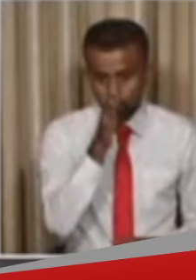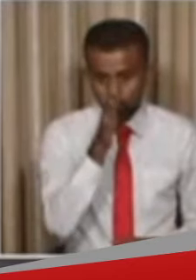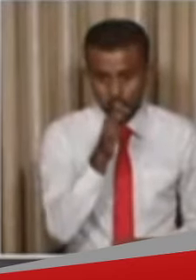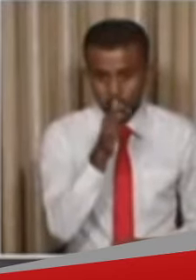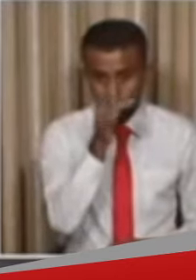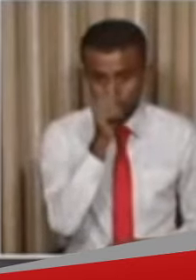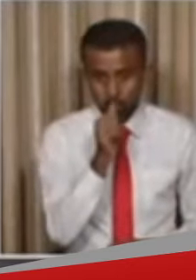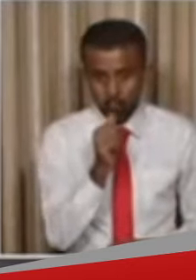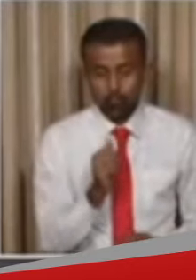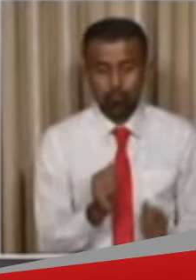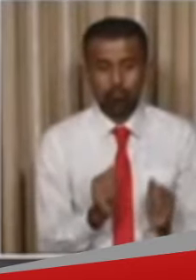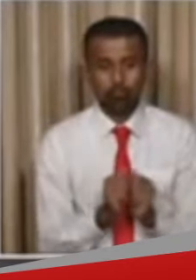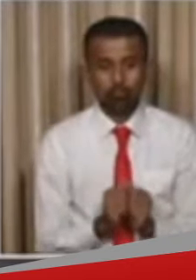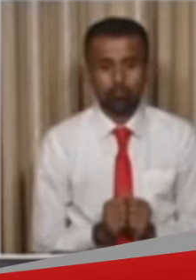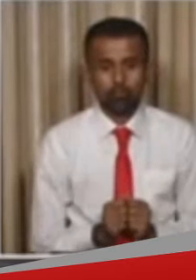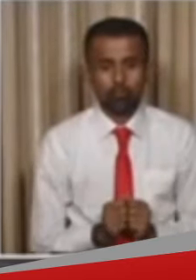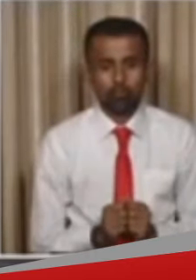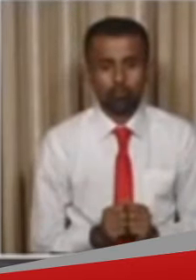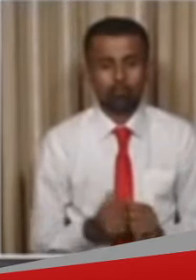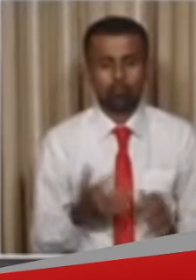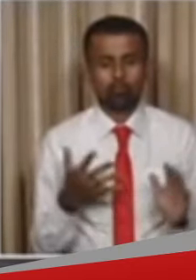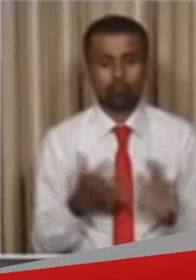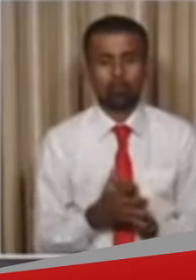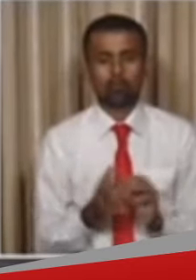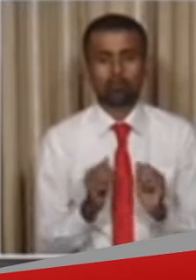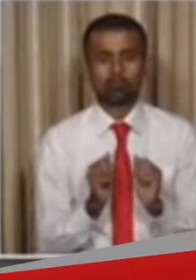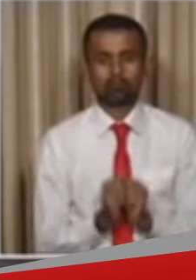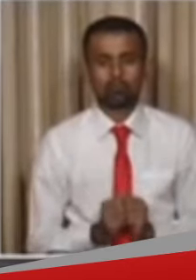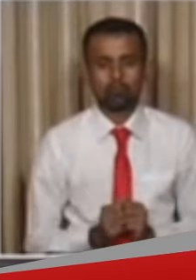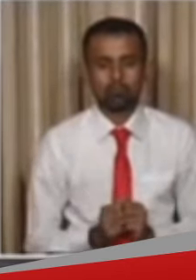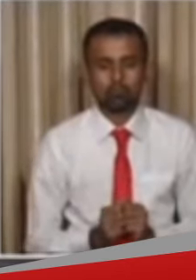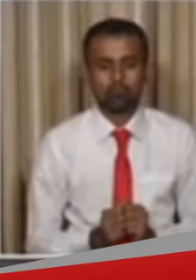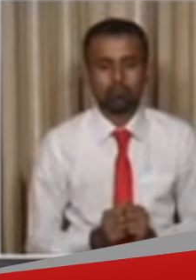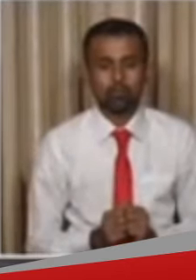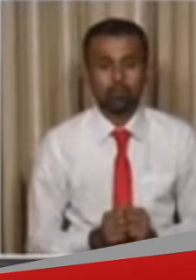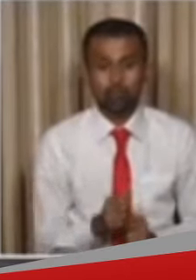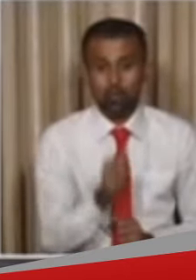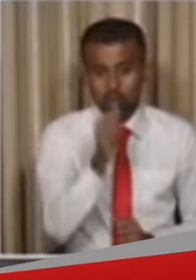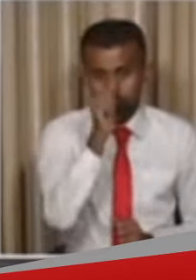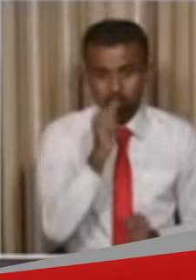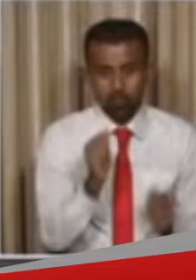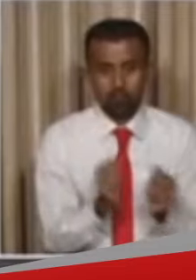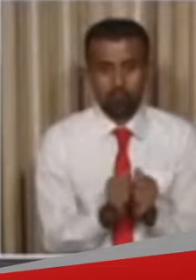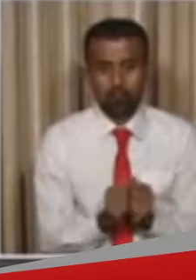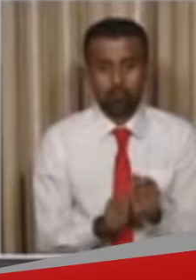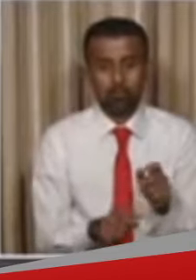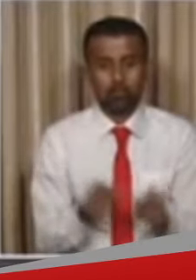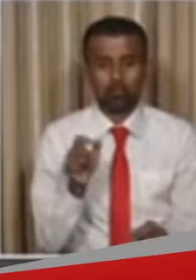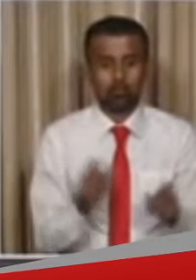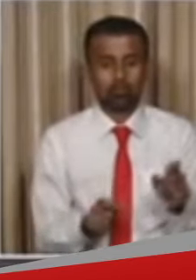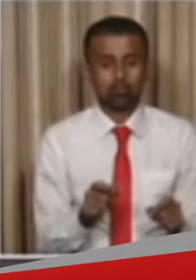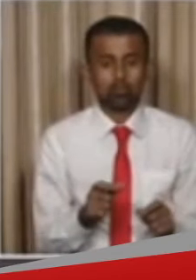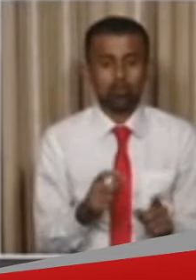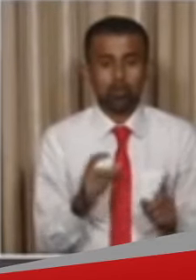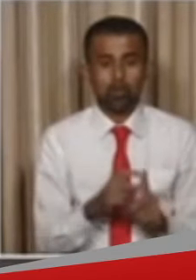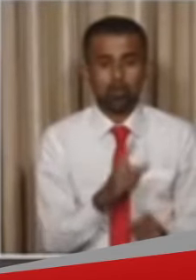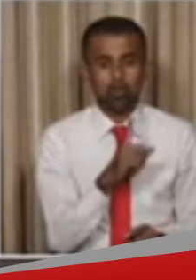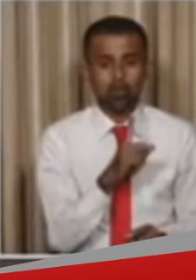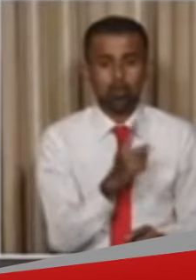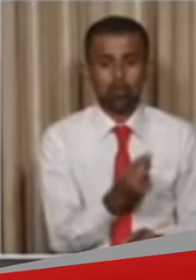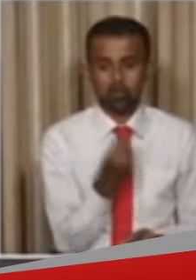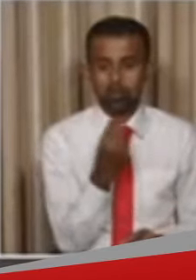මේ වගේ සටකපටකම් මේ වගේ මගඩි මේ වගේ ජනතාවගේ ඩොලර් එකට දෙන්න හදපු